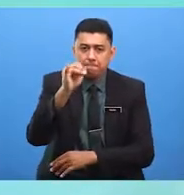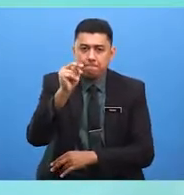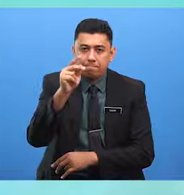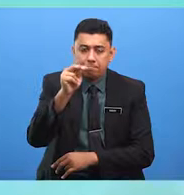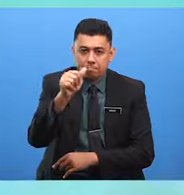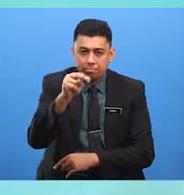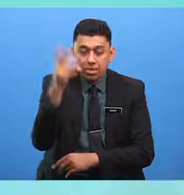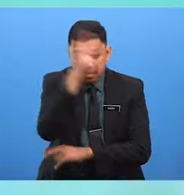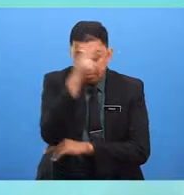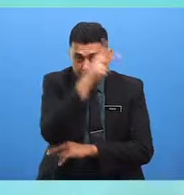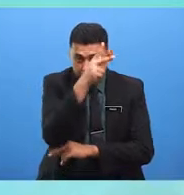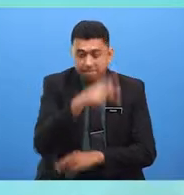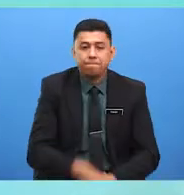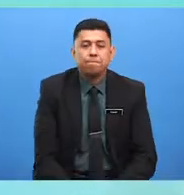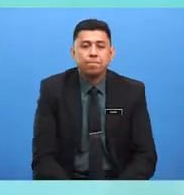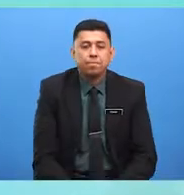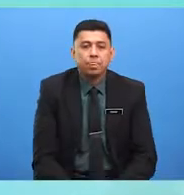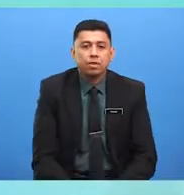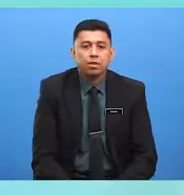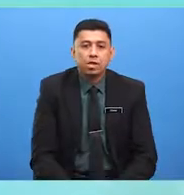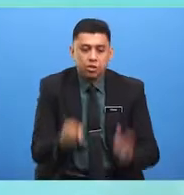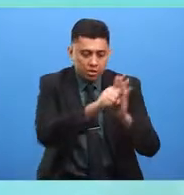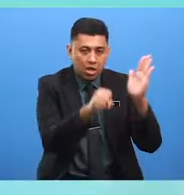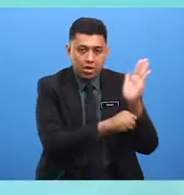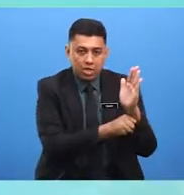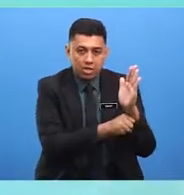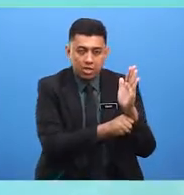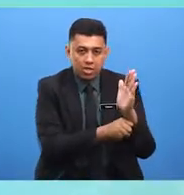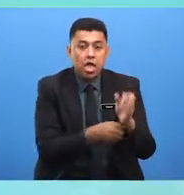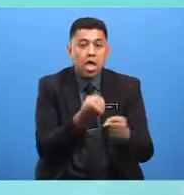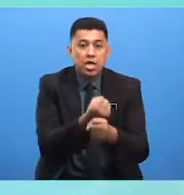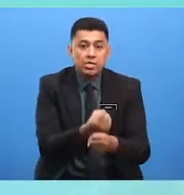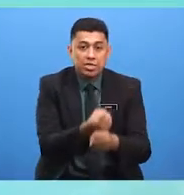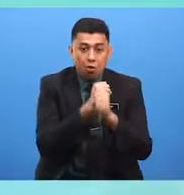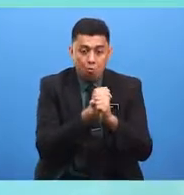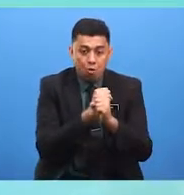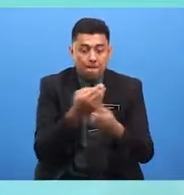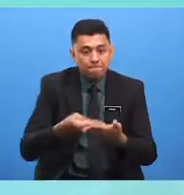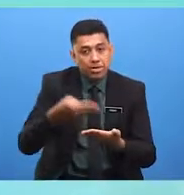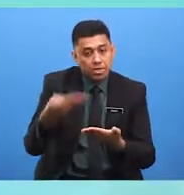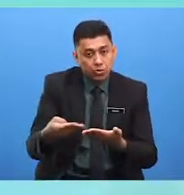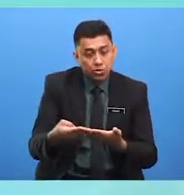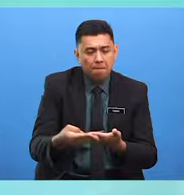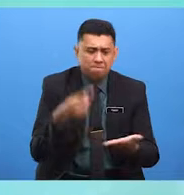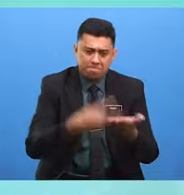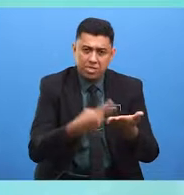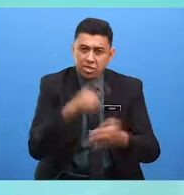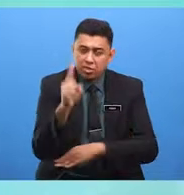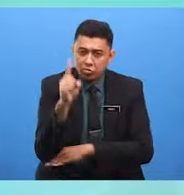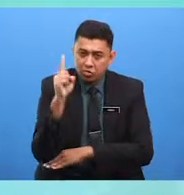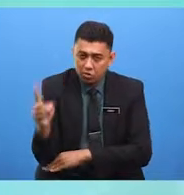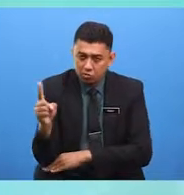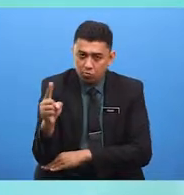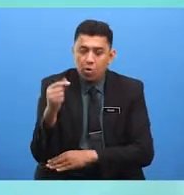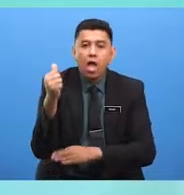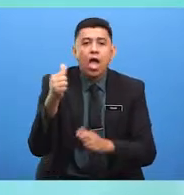Danya akhir sekali ialah syarat sewa beli kita akan membincangkan satu persatu alat dasar